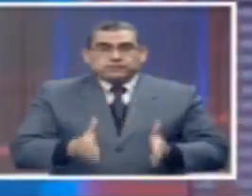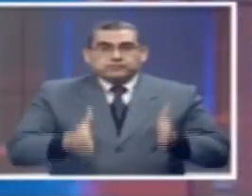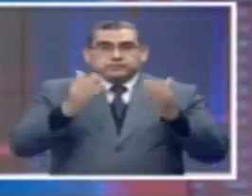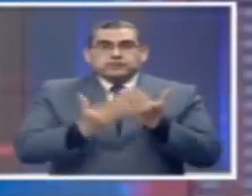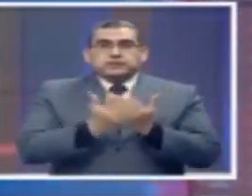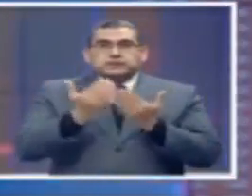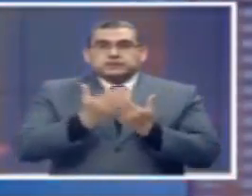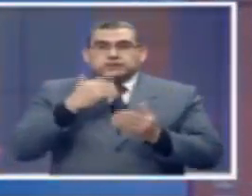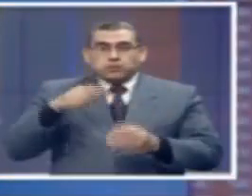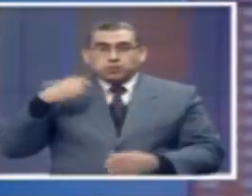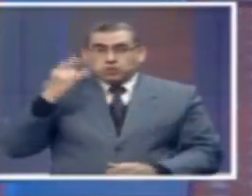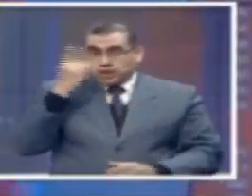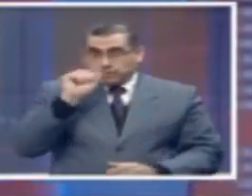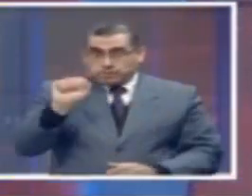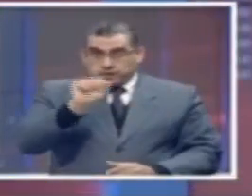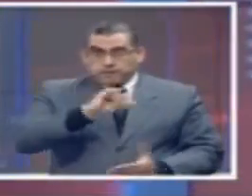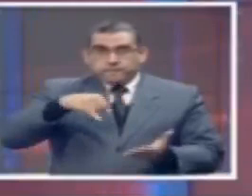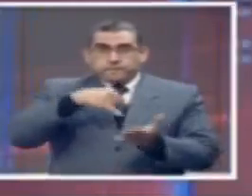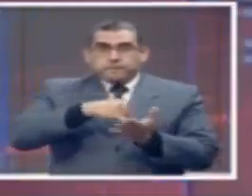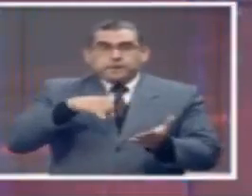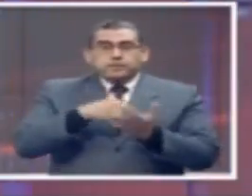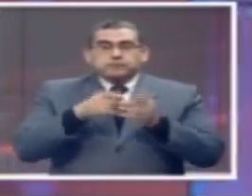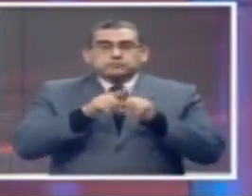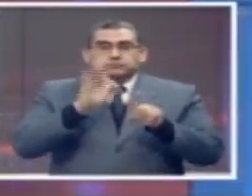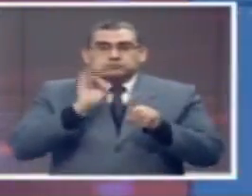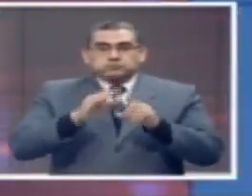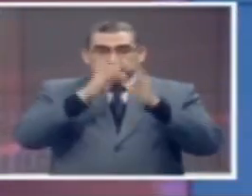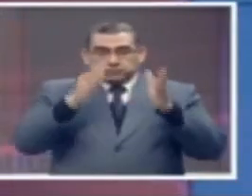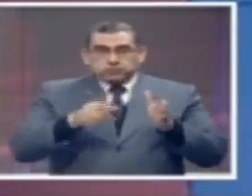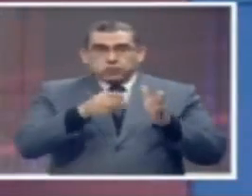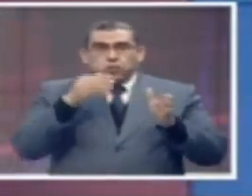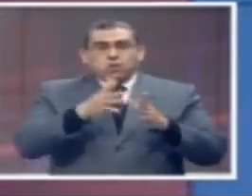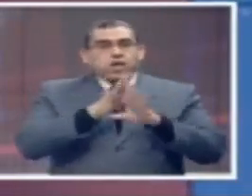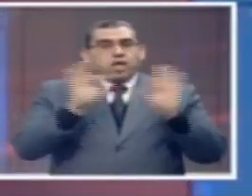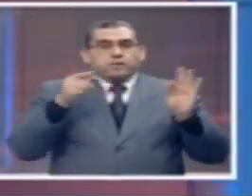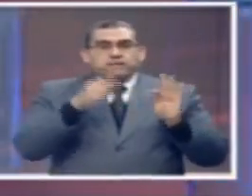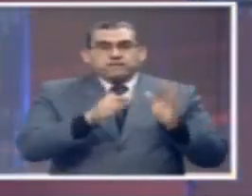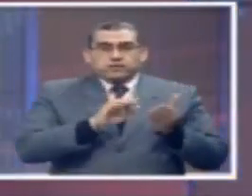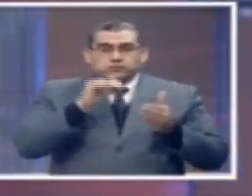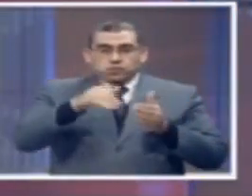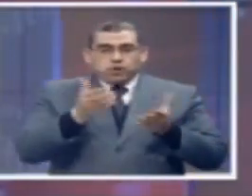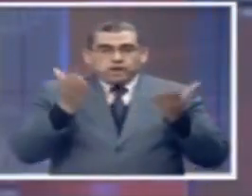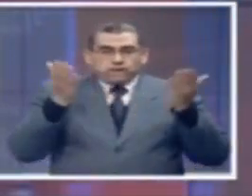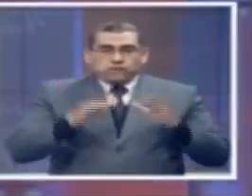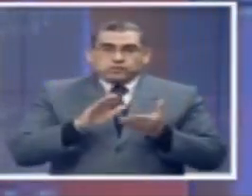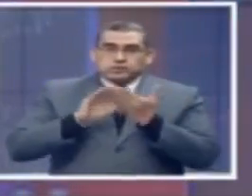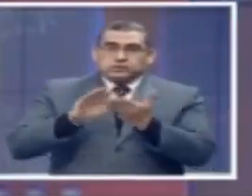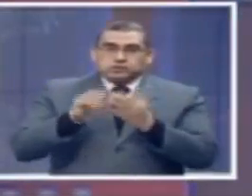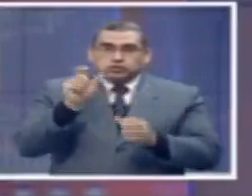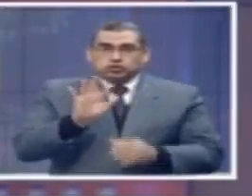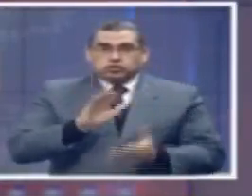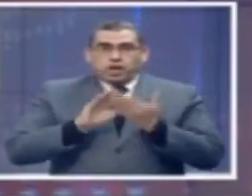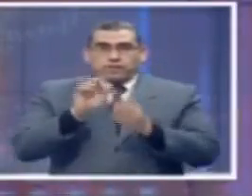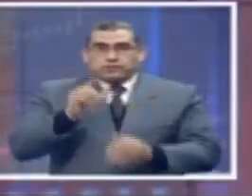الجديدة لوزارة الداخلية بمثابة مراكز ومجمعات متكاملة تضم أكبر قدر من